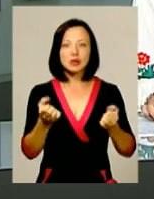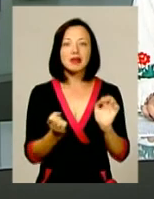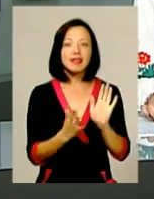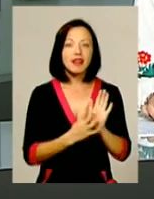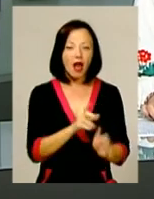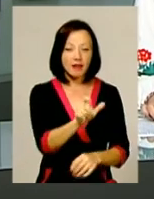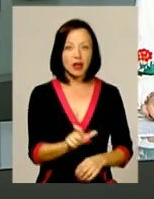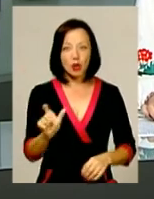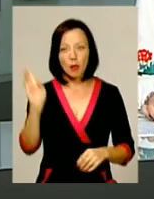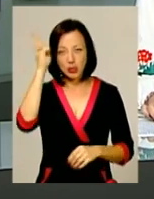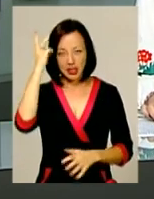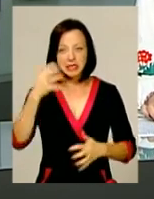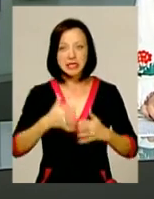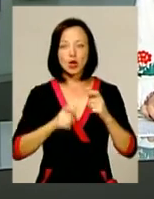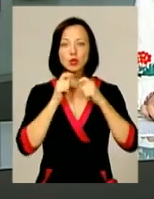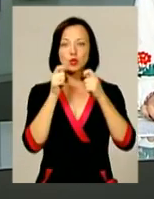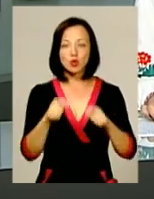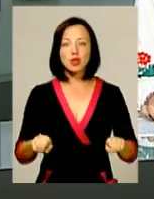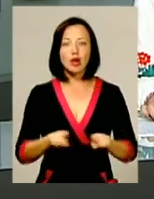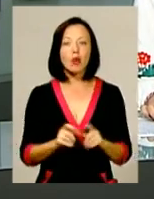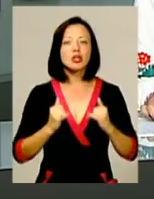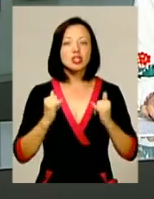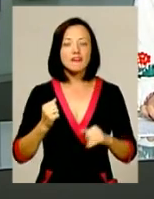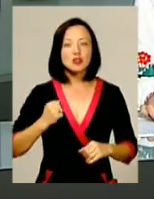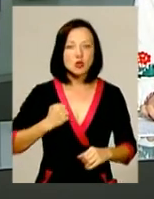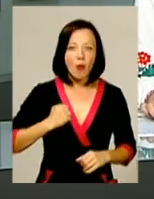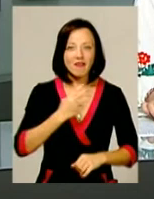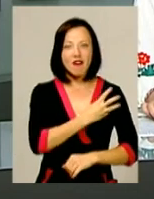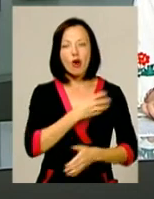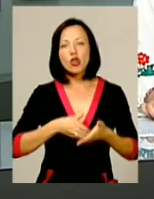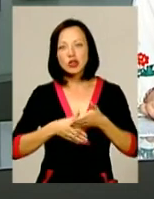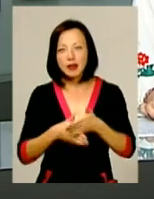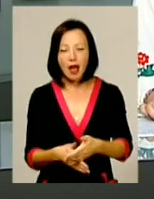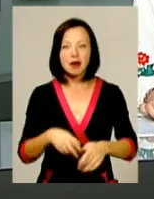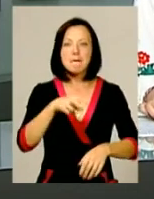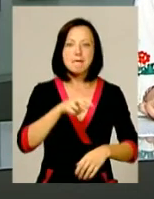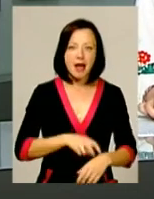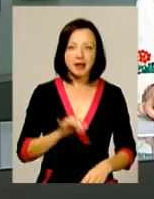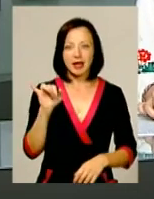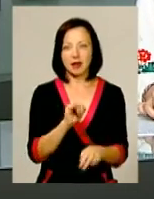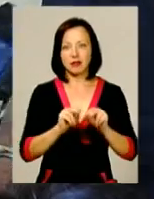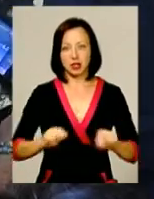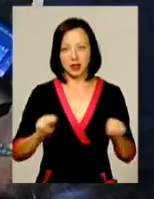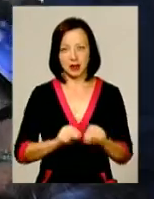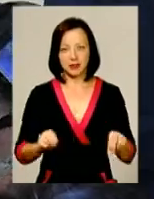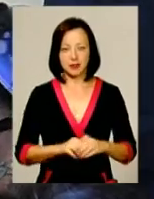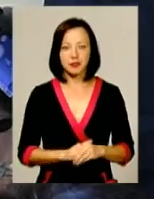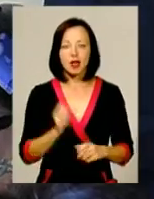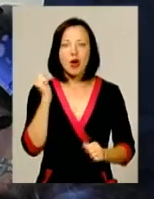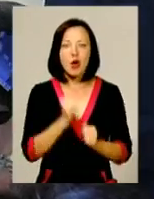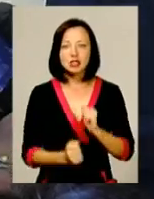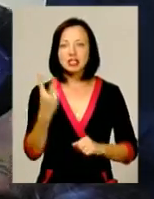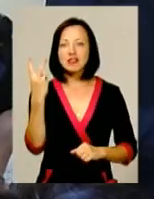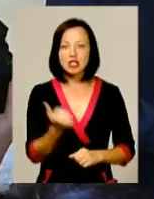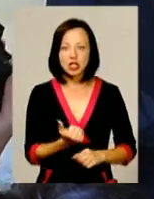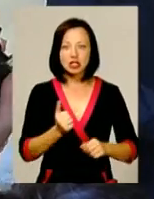9 подолян. Серед удостоєних такої честі – військові, волонтери, медики і навіть освітяни. Кожних 2 тижні